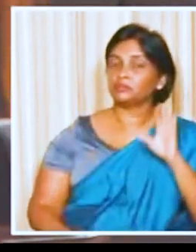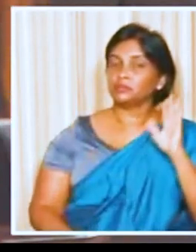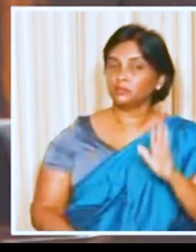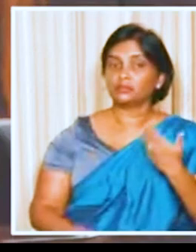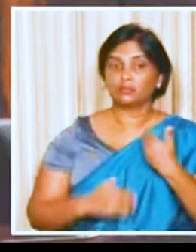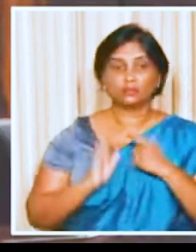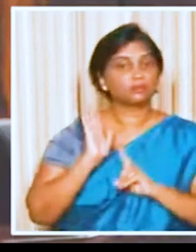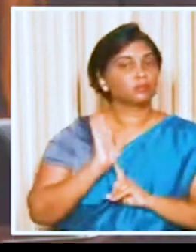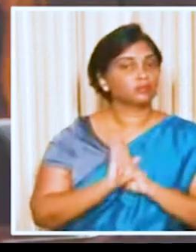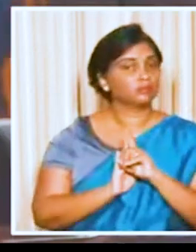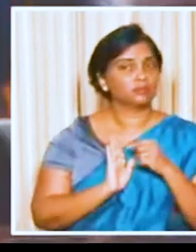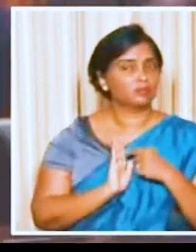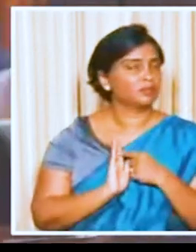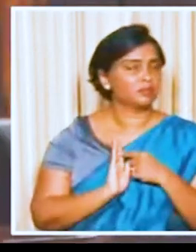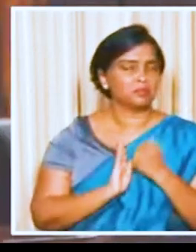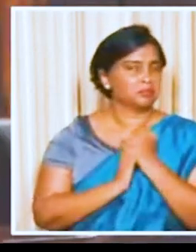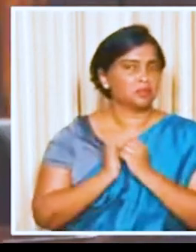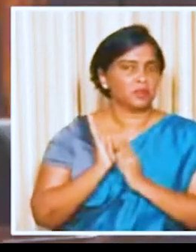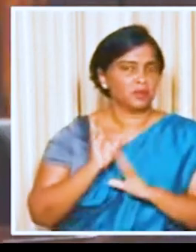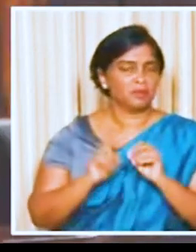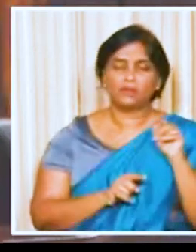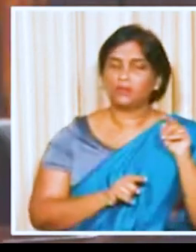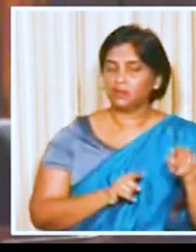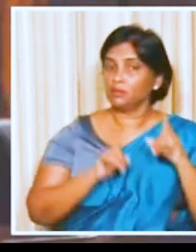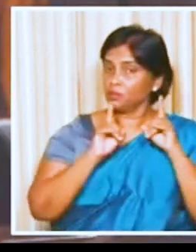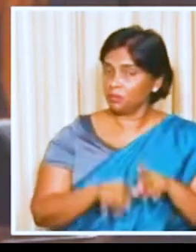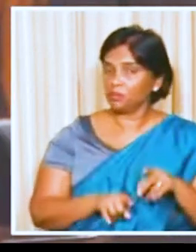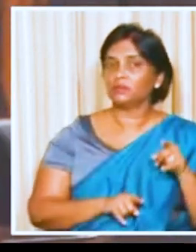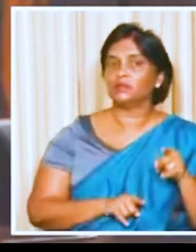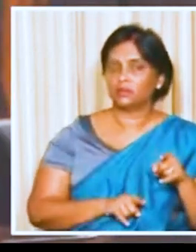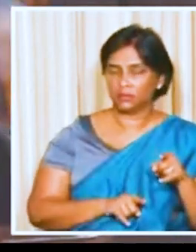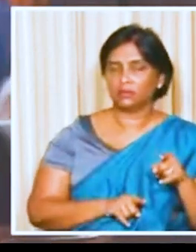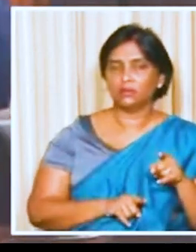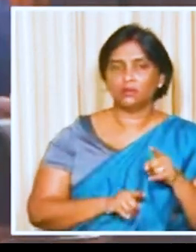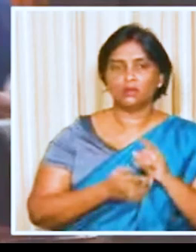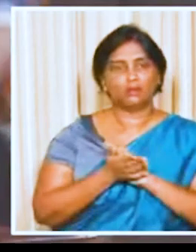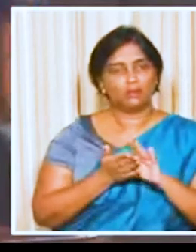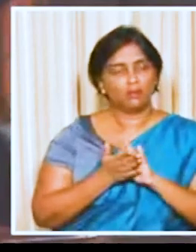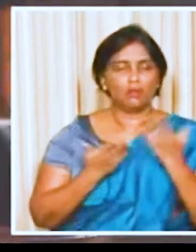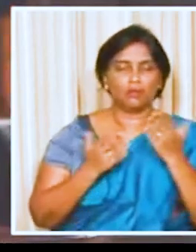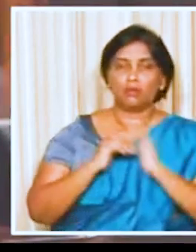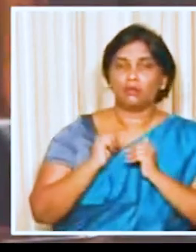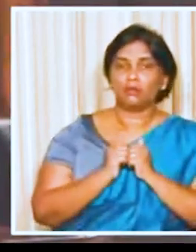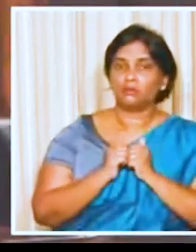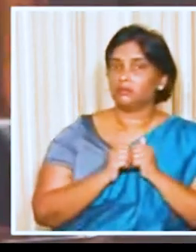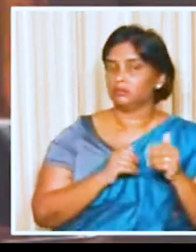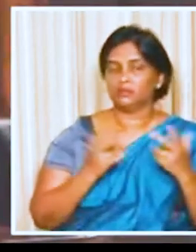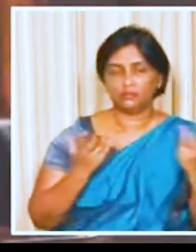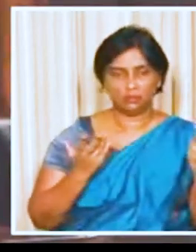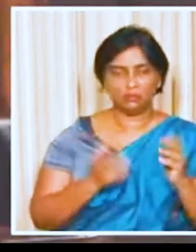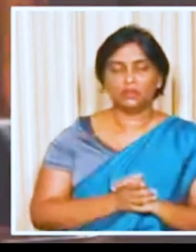ஒரு காலப்பகுதியிலே தான் நாங்கள் இருக்கின்றோம். கடந்த காலத்திலேயும் அவ்வாறு தான் இருந்தது. அதே போல தான் இன்று மட்டக்களப்பு மாவட்டத்திலே திணைக்க மட்டக்களப்பு ஏனைய மாவட்டங்களை பற்றி